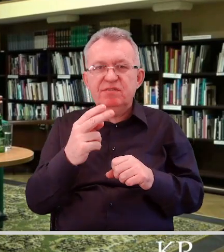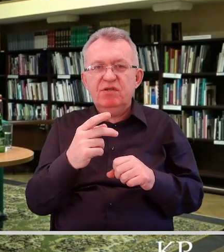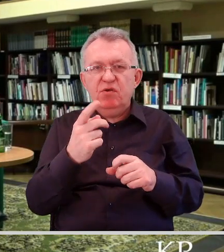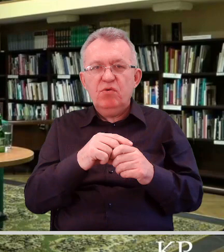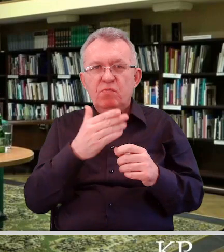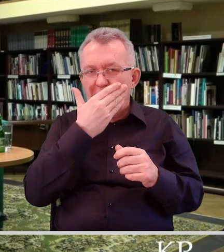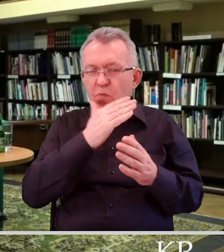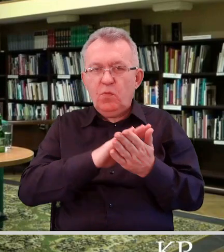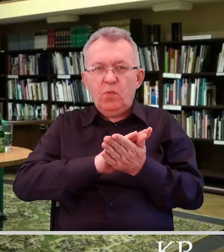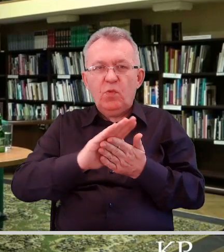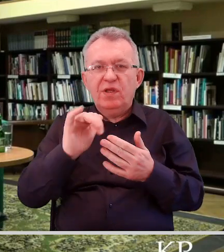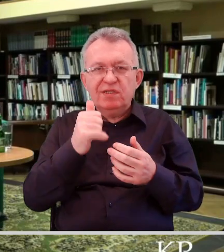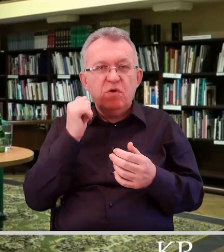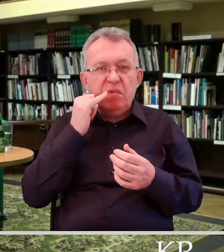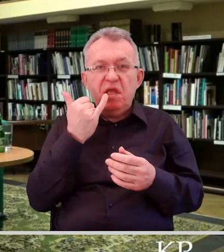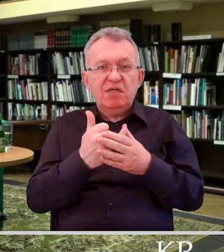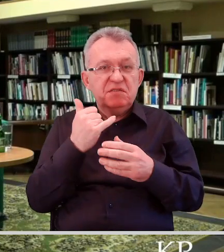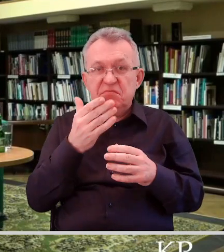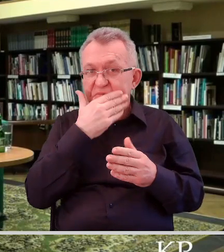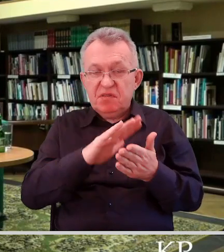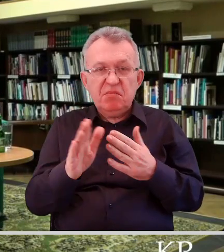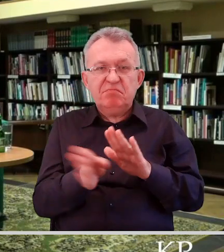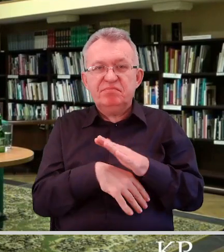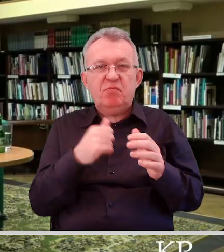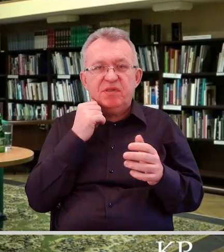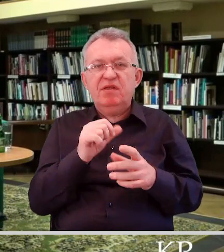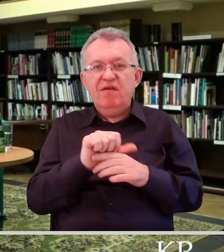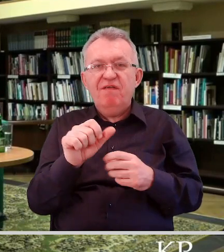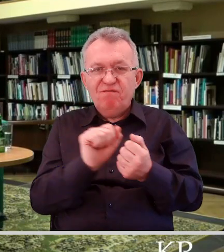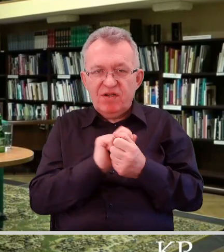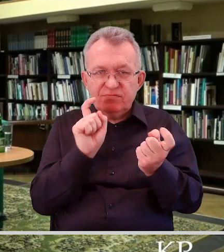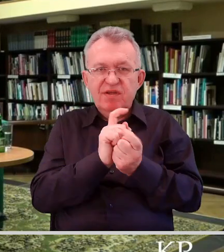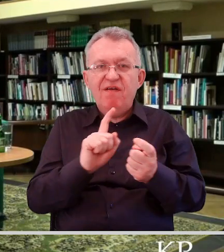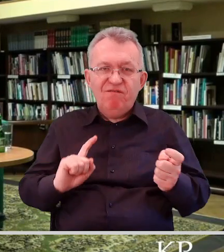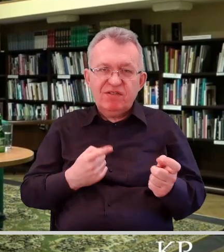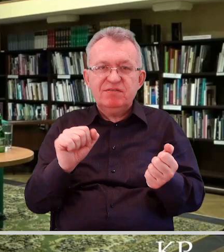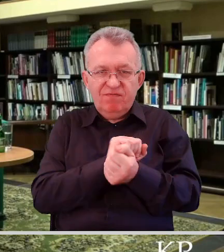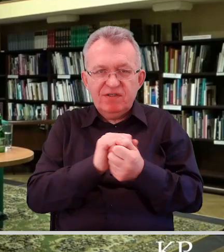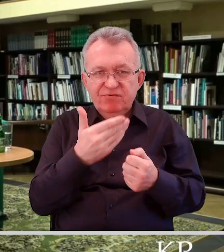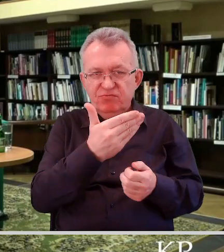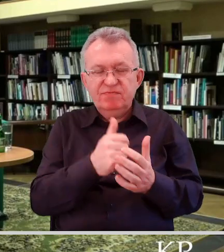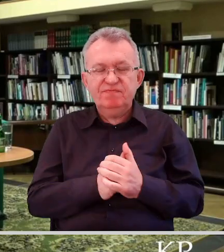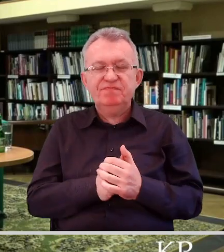są gładkie, to widzi kobiety, jak nie, to już nie są kobiety. I ona z tym walczy i Francja już walczy.